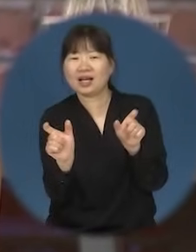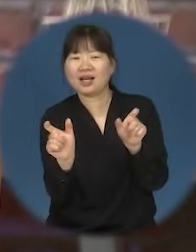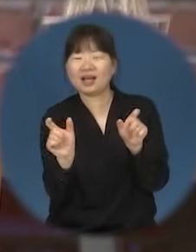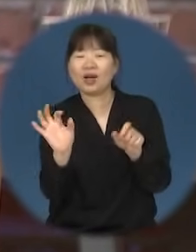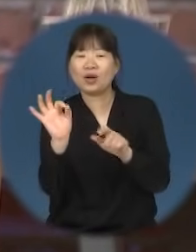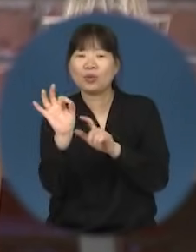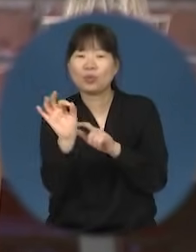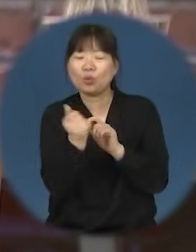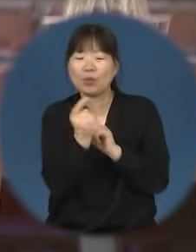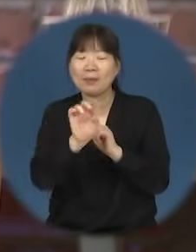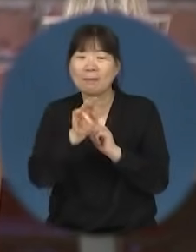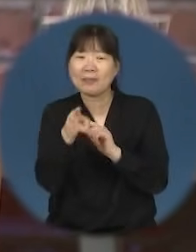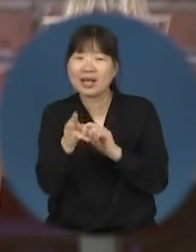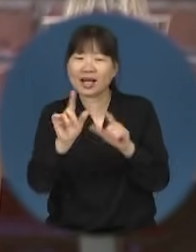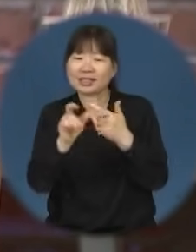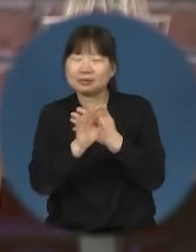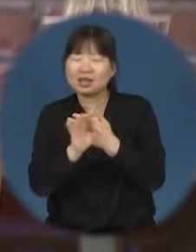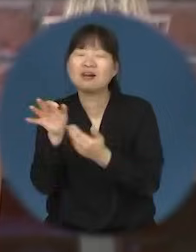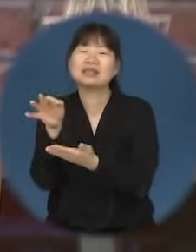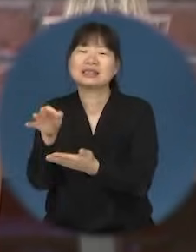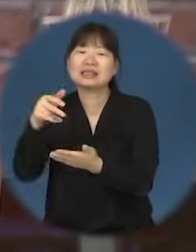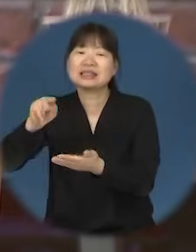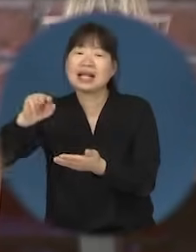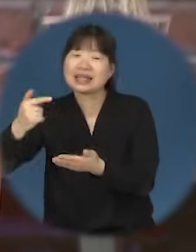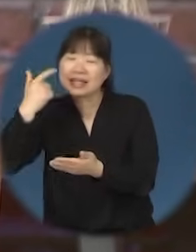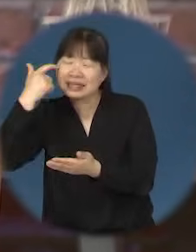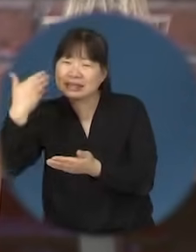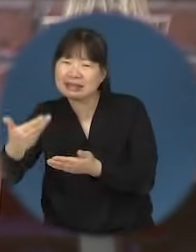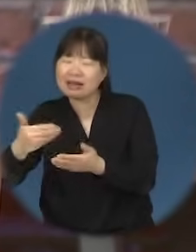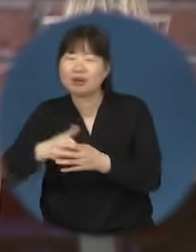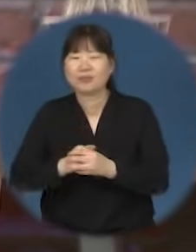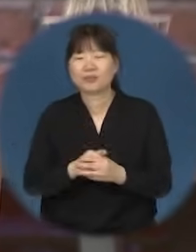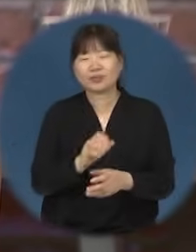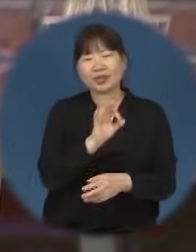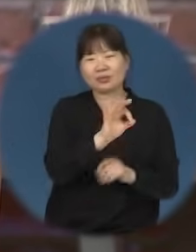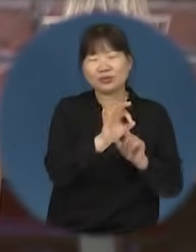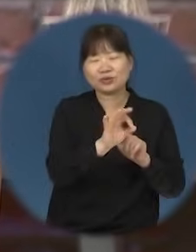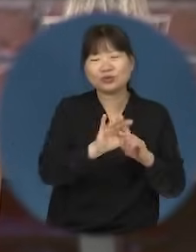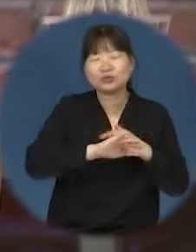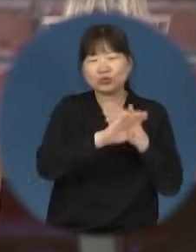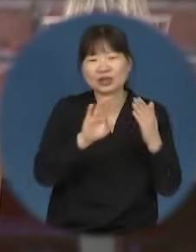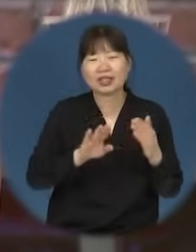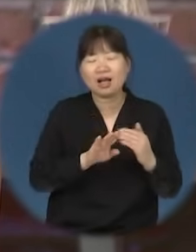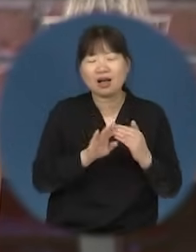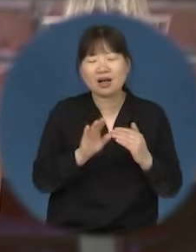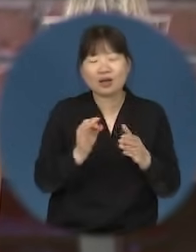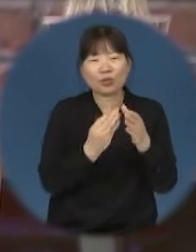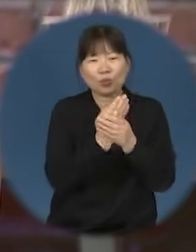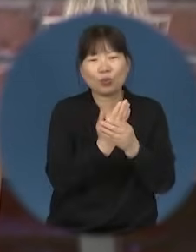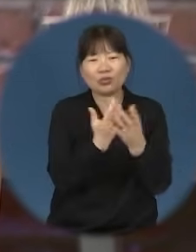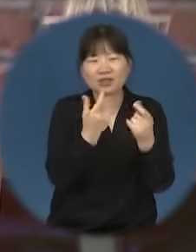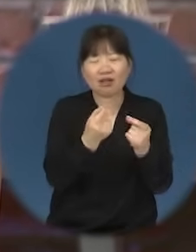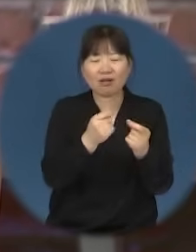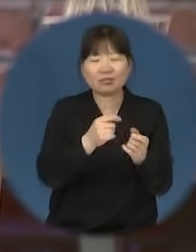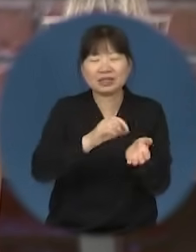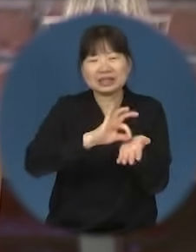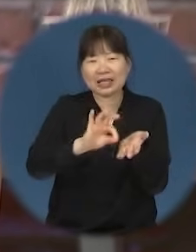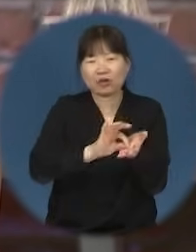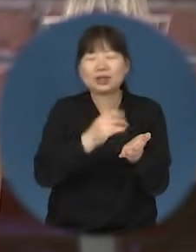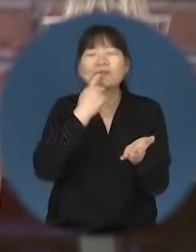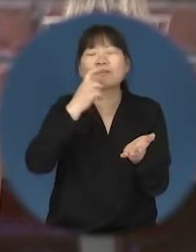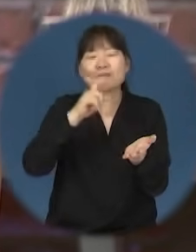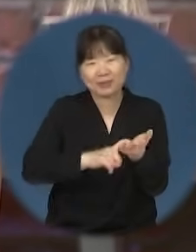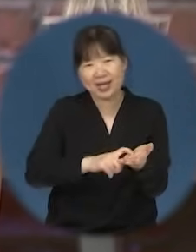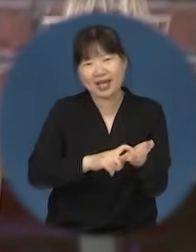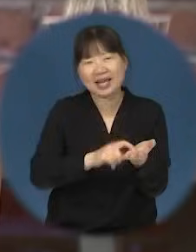화폐냐 자산이냐가 있어요. 그래서 화폐는 우리가 쉽게 현금과 같이 결제하기 편한 그런